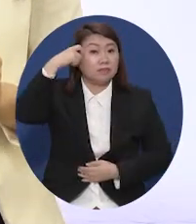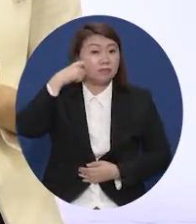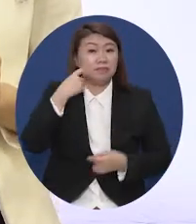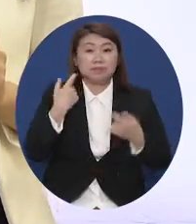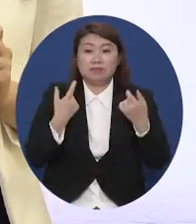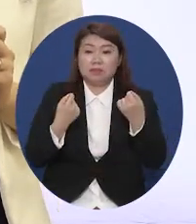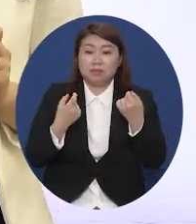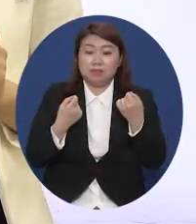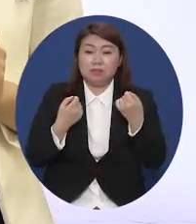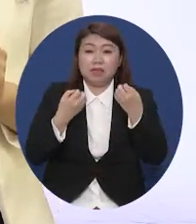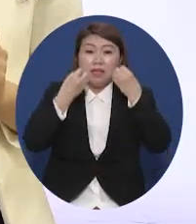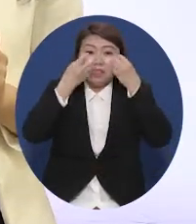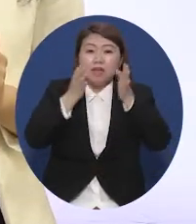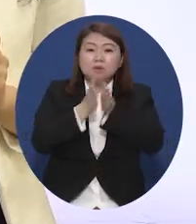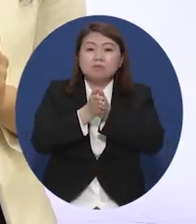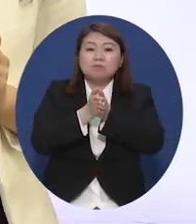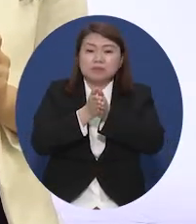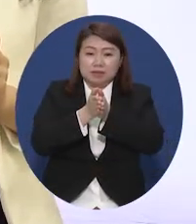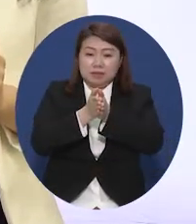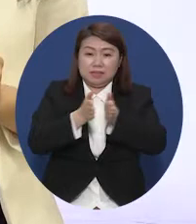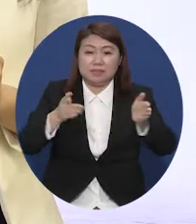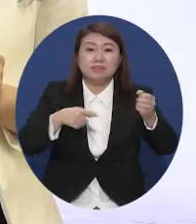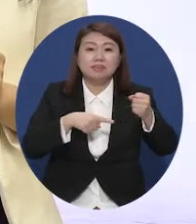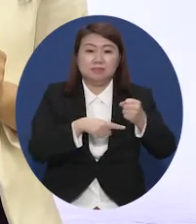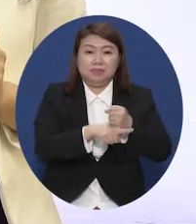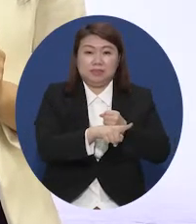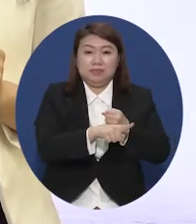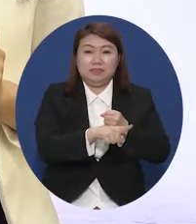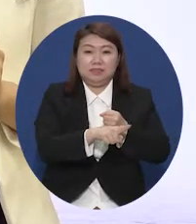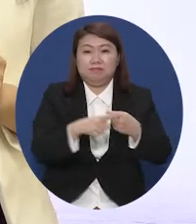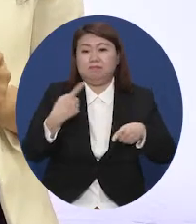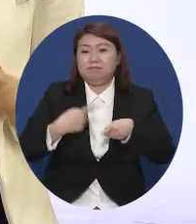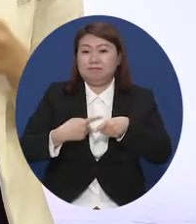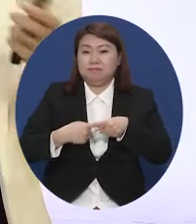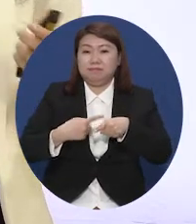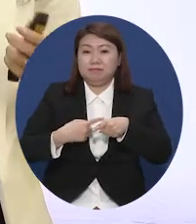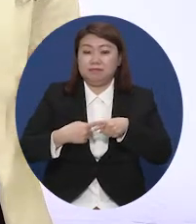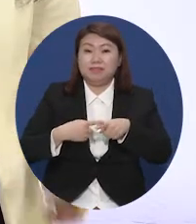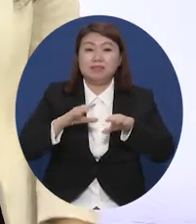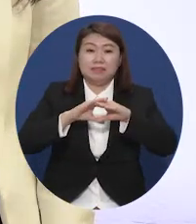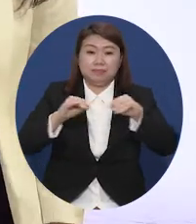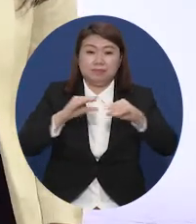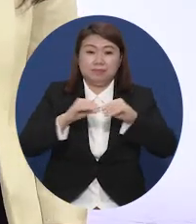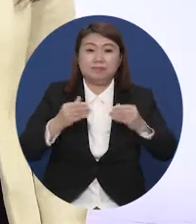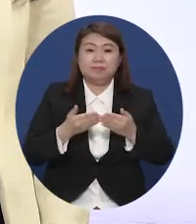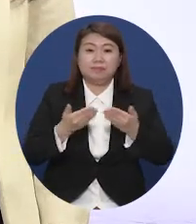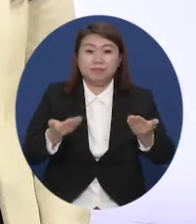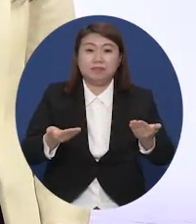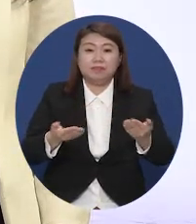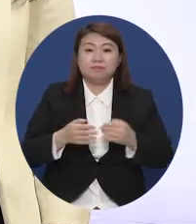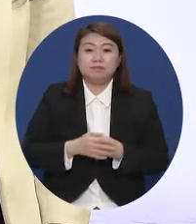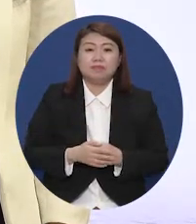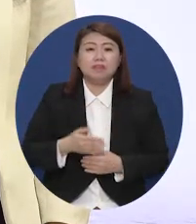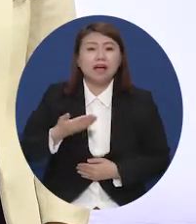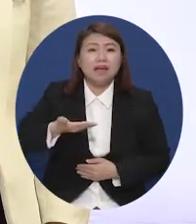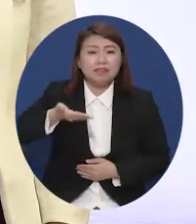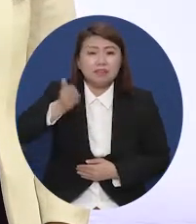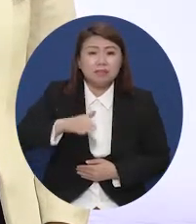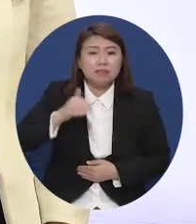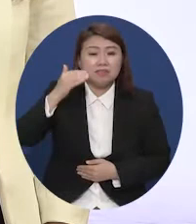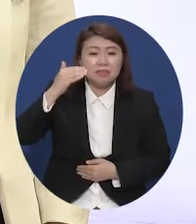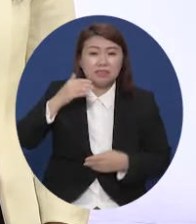것처럼 새로운 시대가 열리는 것으로 그 학자들은 해석을 하고 있습니다 하지만